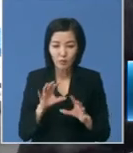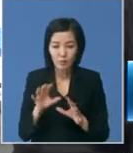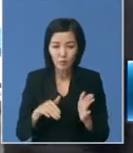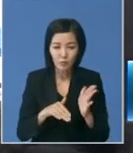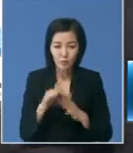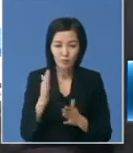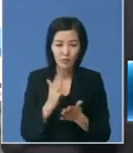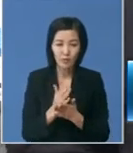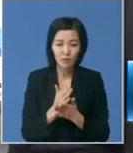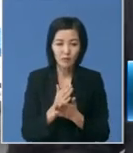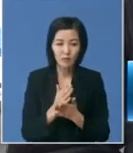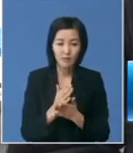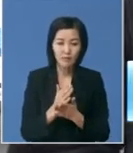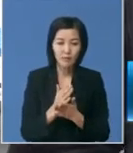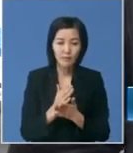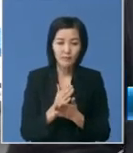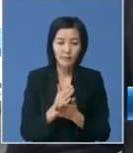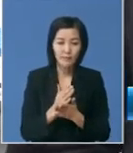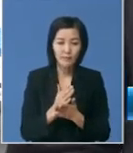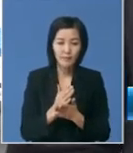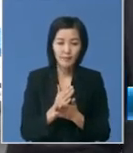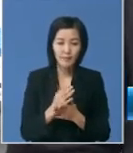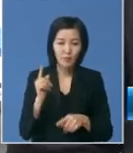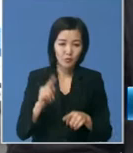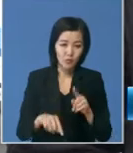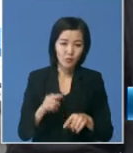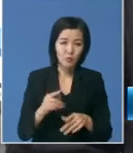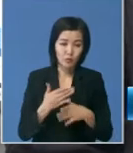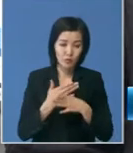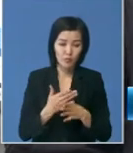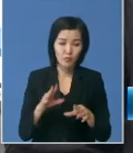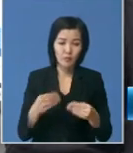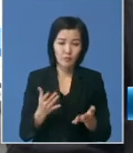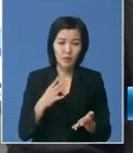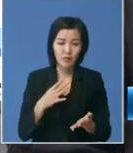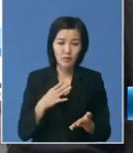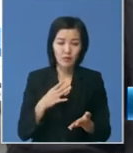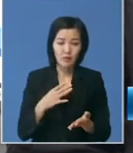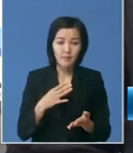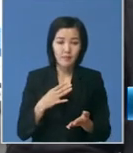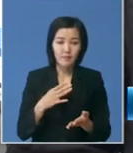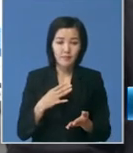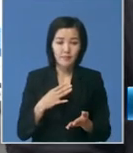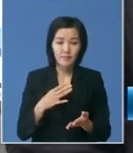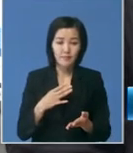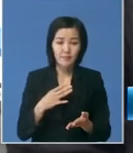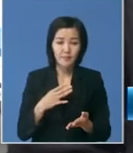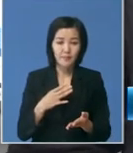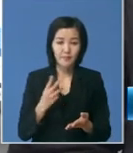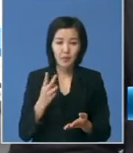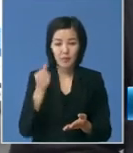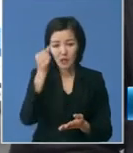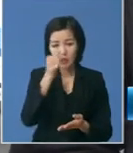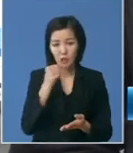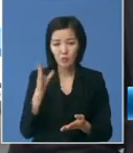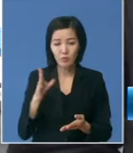алдамай қойын. Арасында туған туысқандарды ақырында көмектесіп отыр. Мне куда голоса ек жылдай